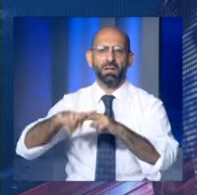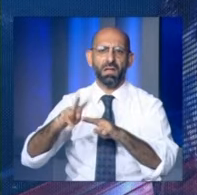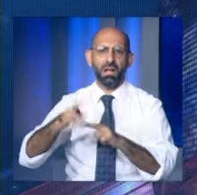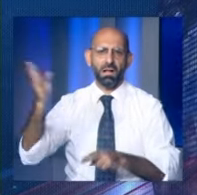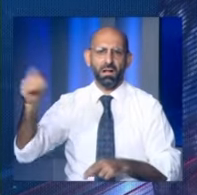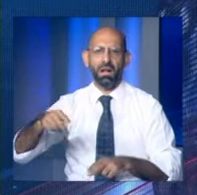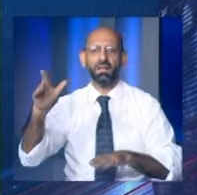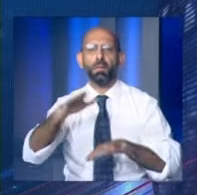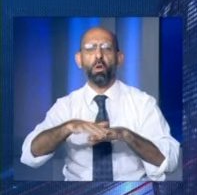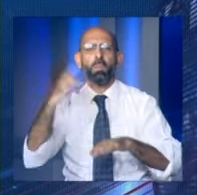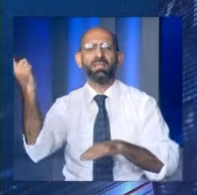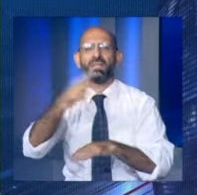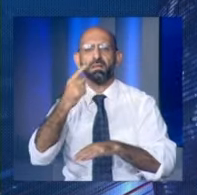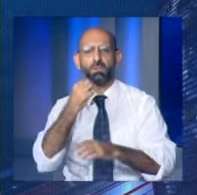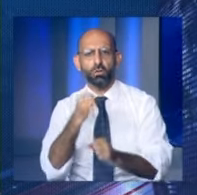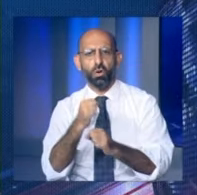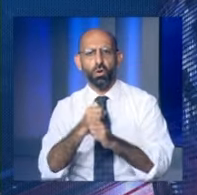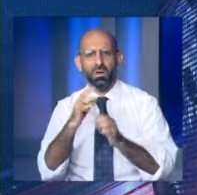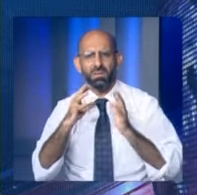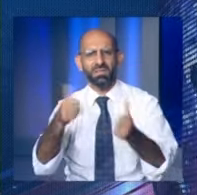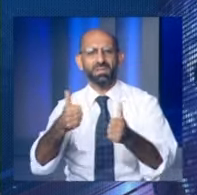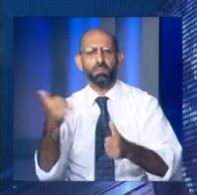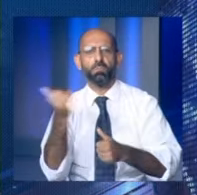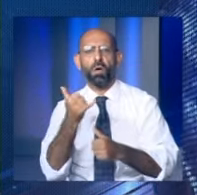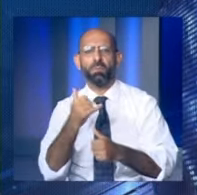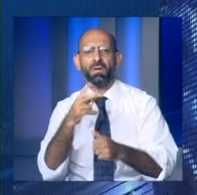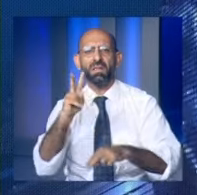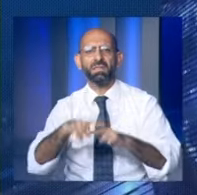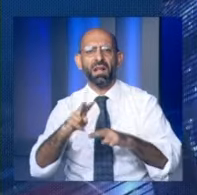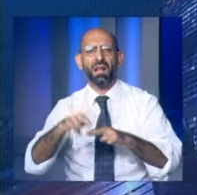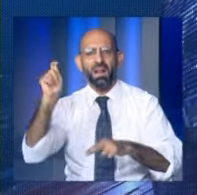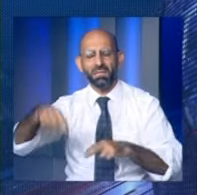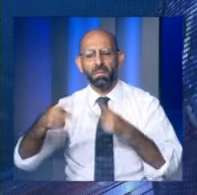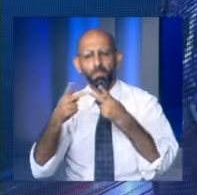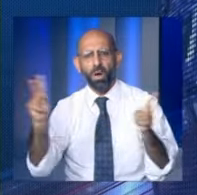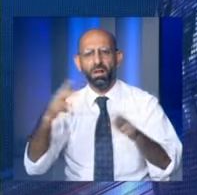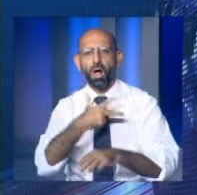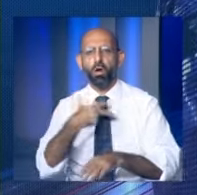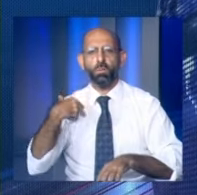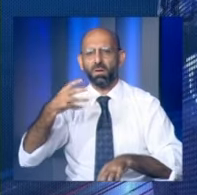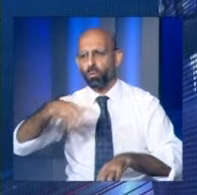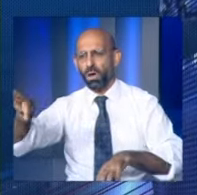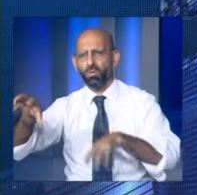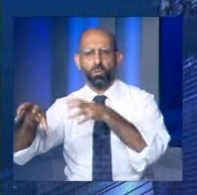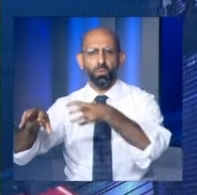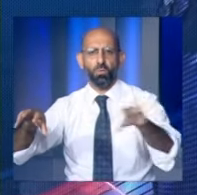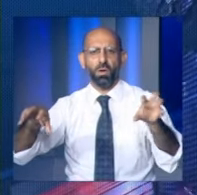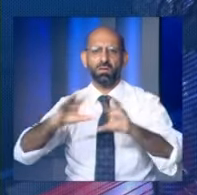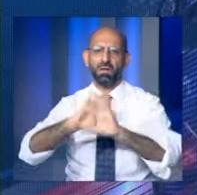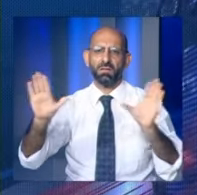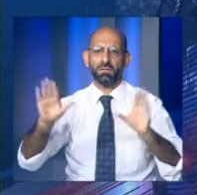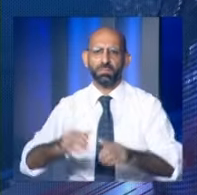المنطقة، وثانيا لتفعيل المسار الدبلوماسي السلمي من خلال خطوات جدية تلزم الفريق الإسرائيلي بقبول